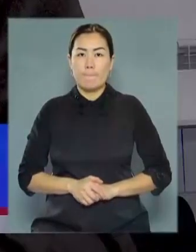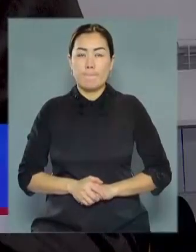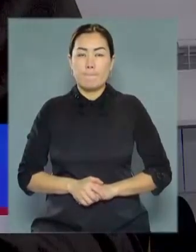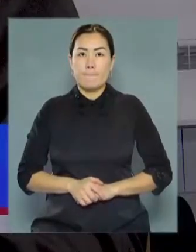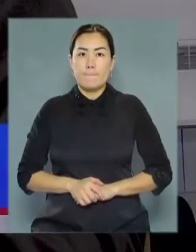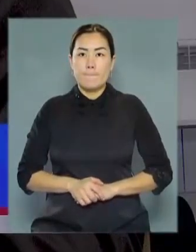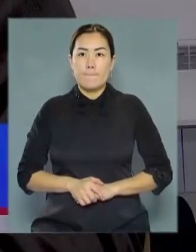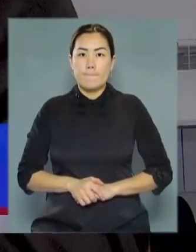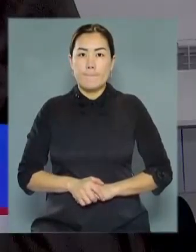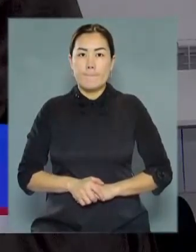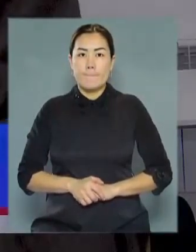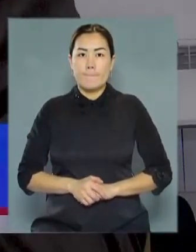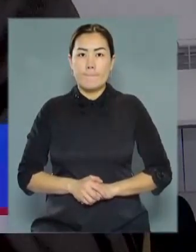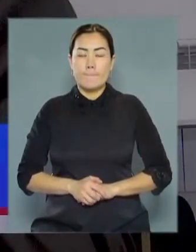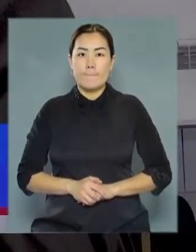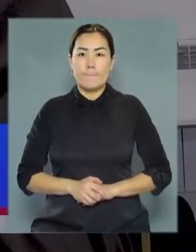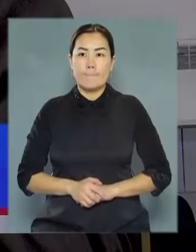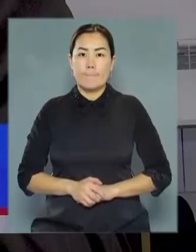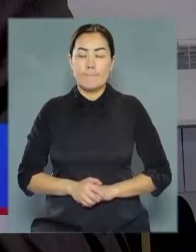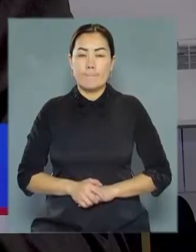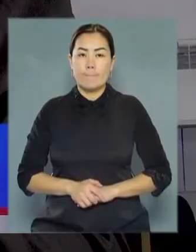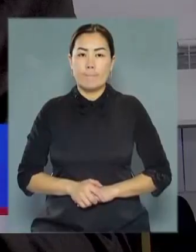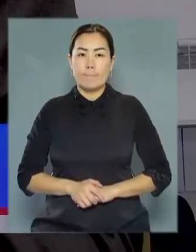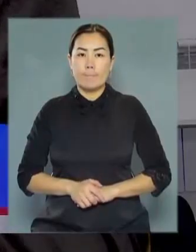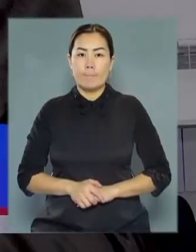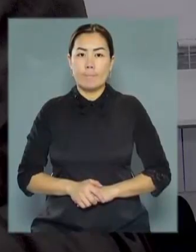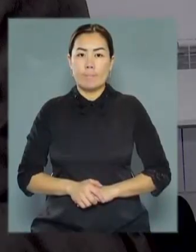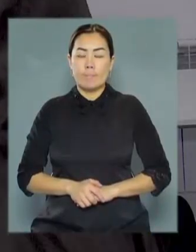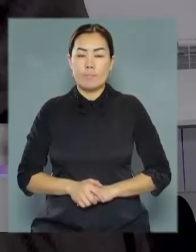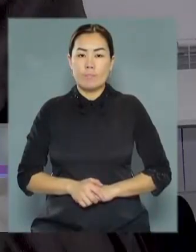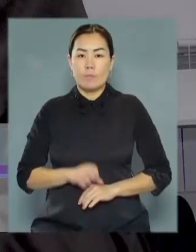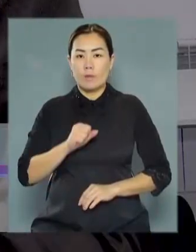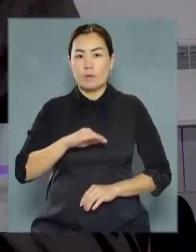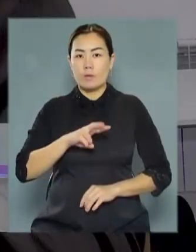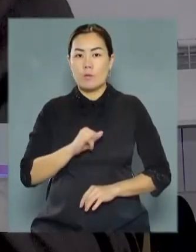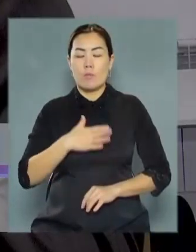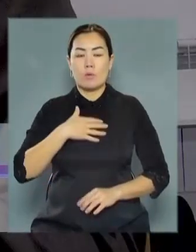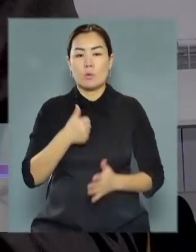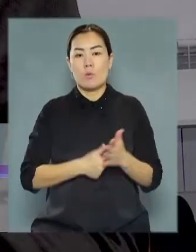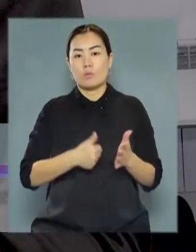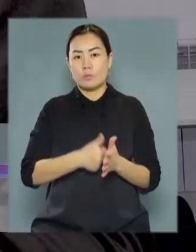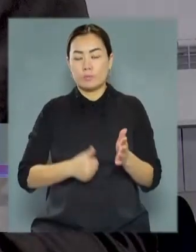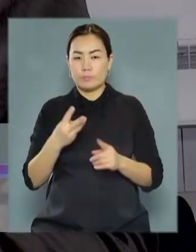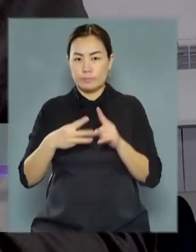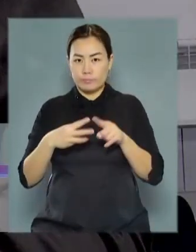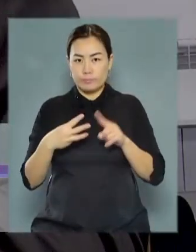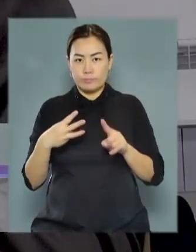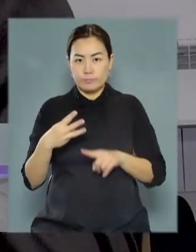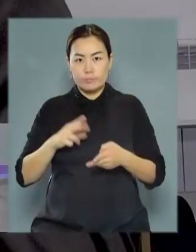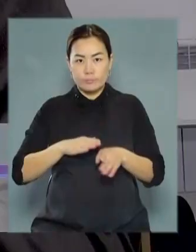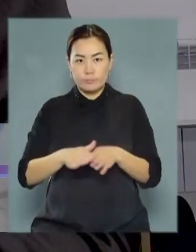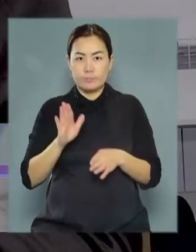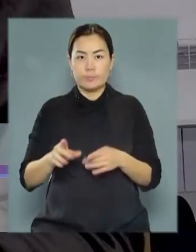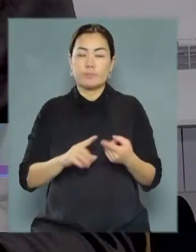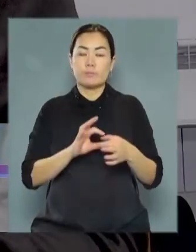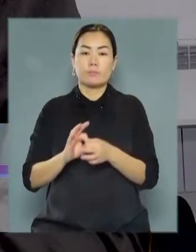Атырау мақтанышым. Мы его назвали «Атырау гордость моя», который состоит... Атырау мақтанышым жобасы үш бағыт бойынша жүзеге